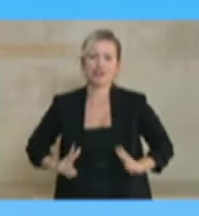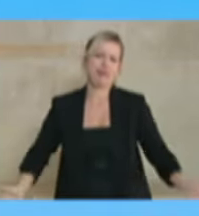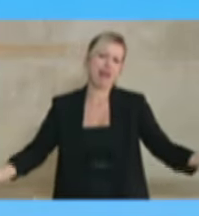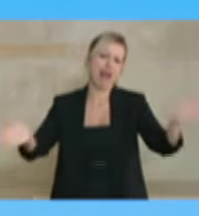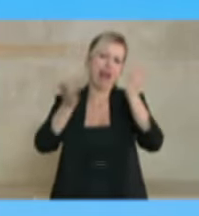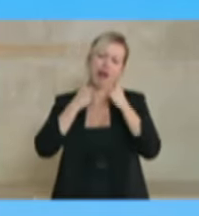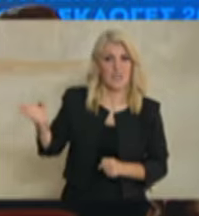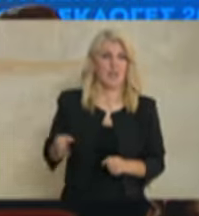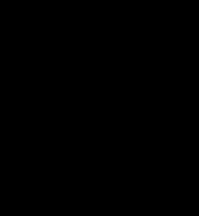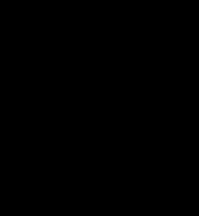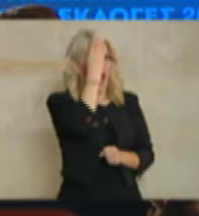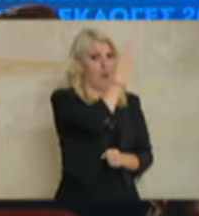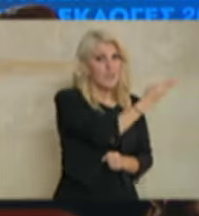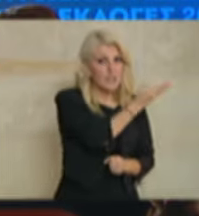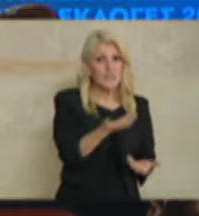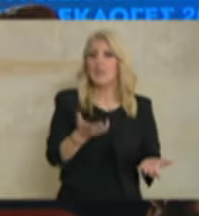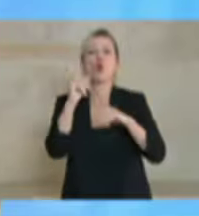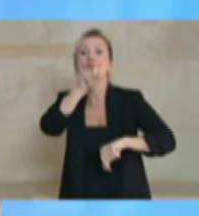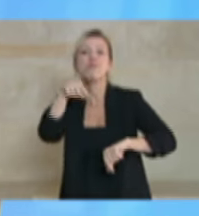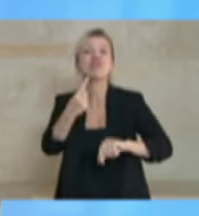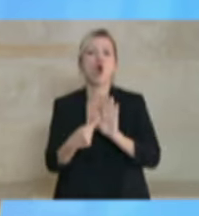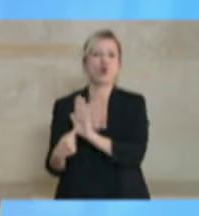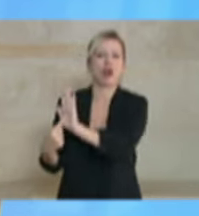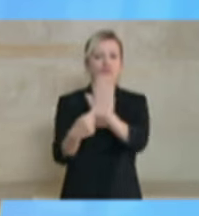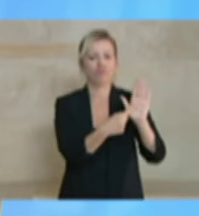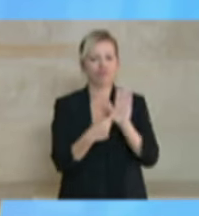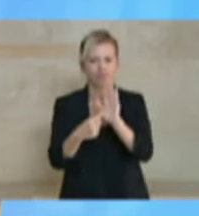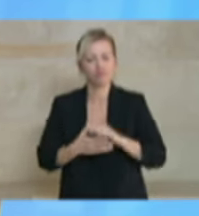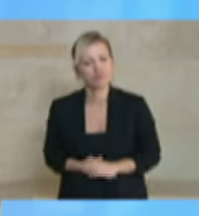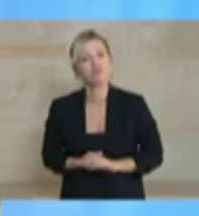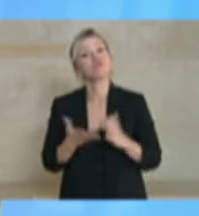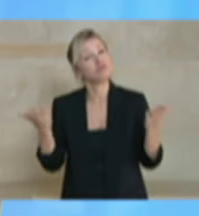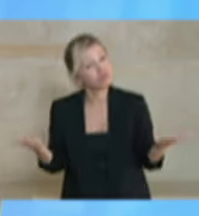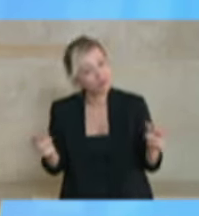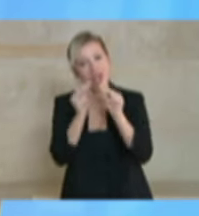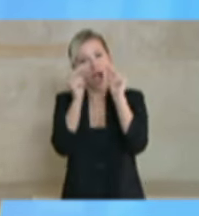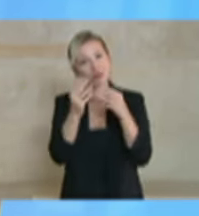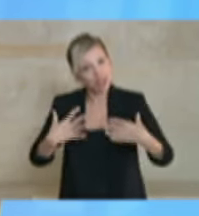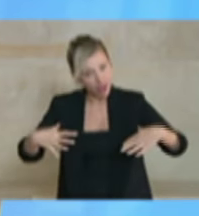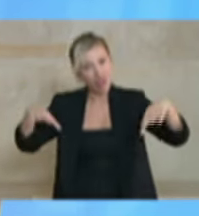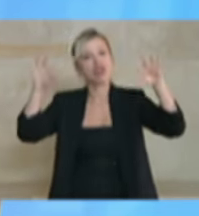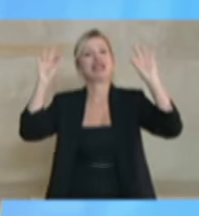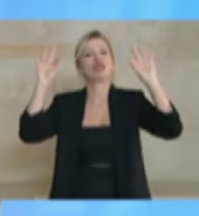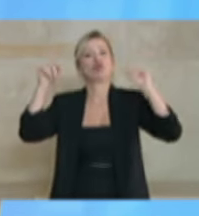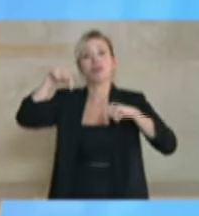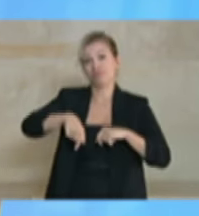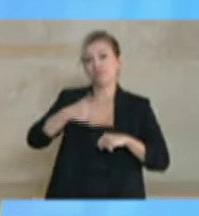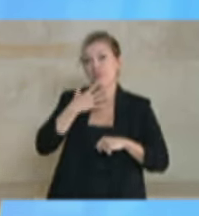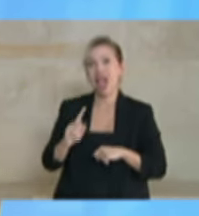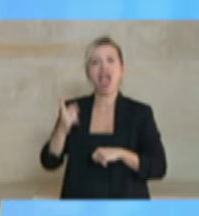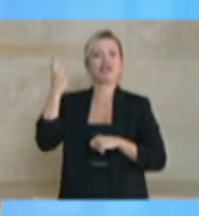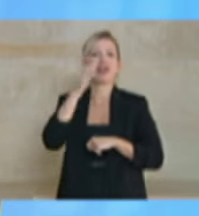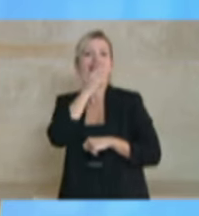της μεταρρυθμιστικής πολιτικής της κυβέρνησης σε όλα τα επίπεδα. Πάμε λοιπόν να ξεκινήσουμε και λόγω του γεγονότος ότι βρισκόμαστε στα